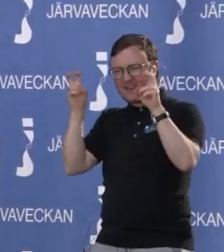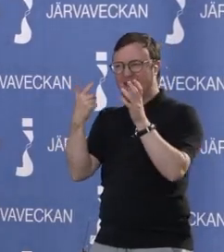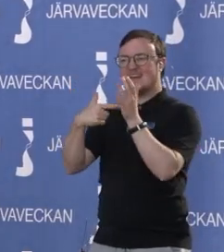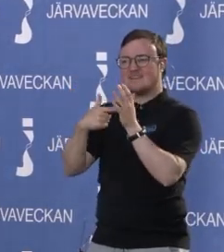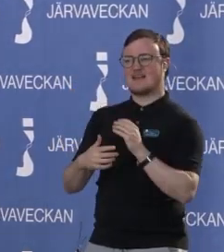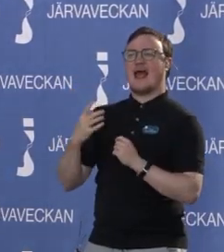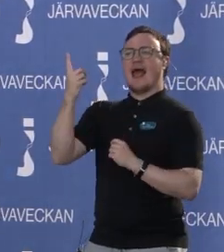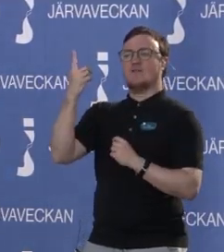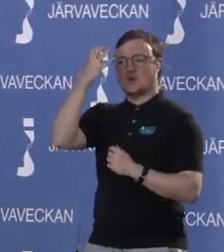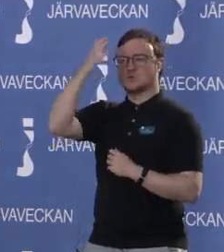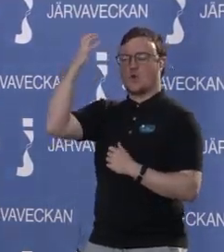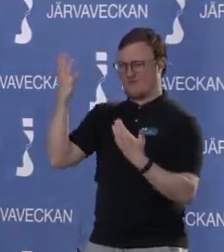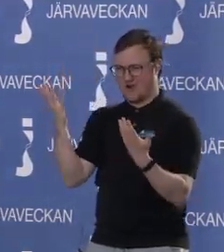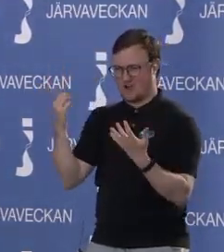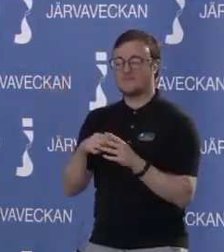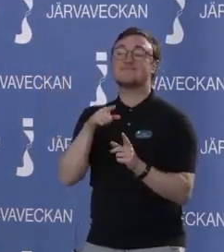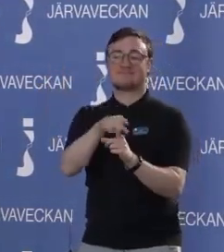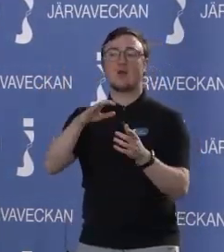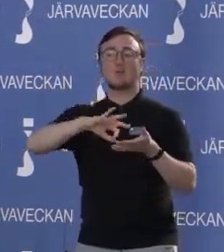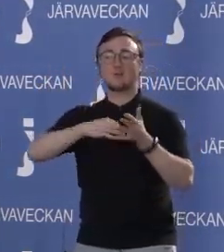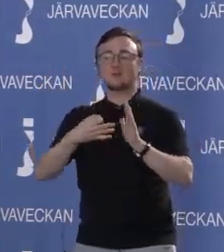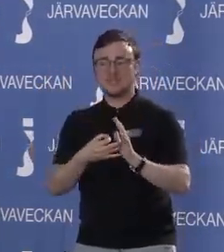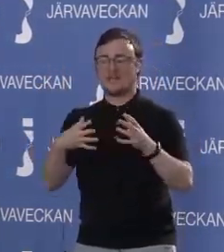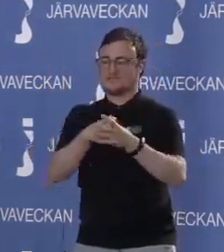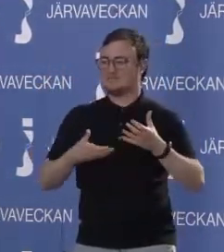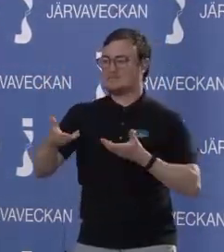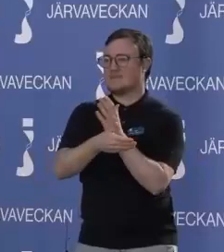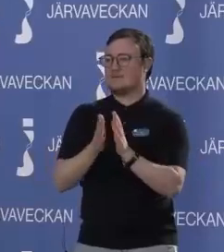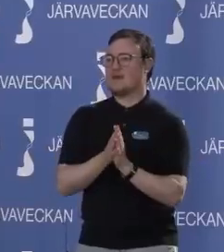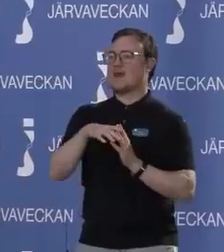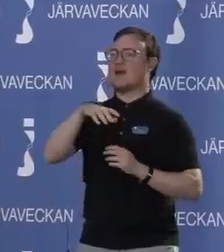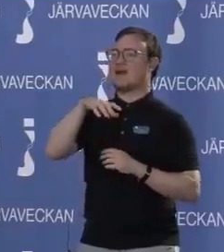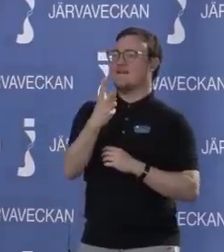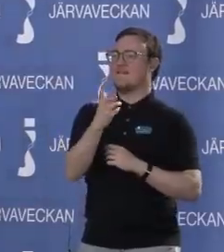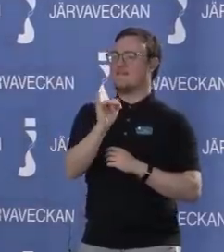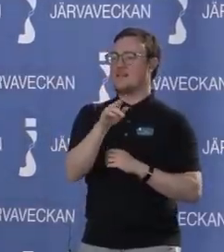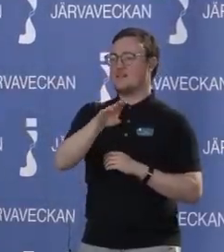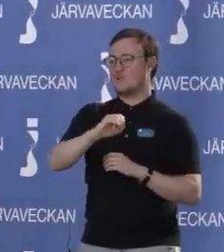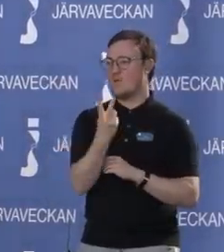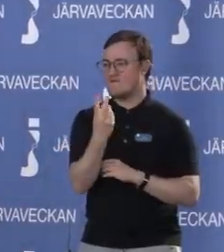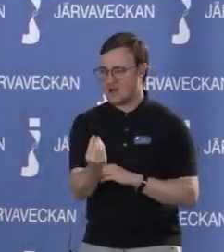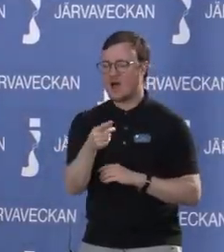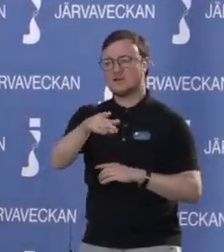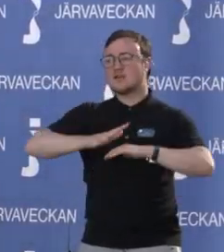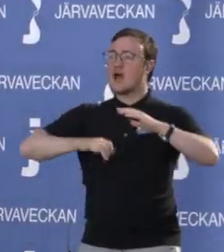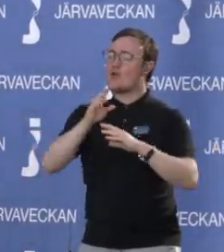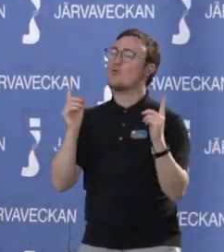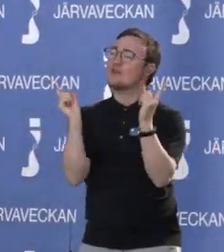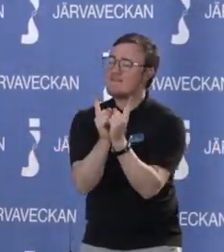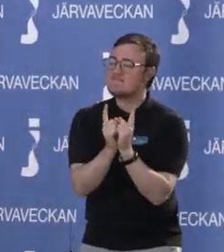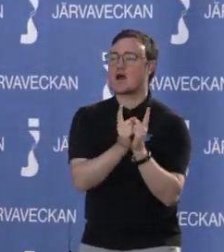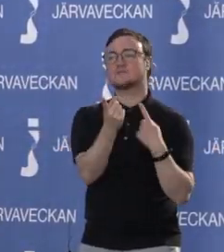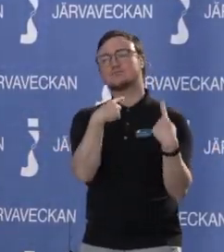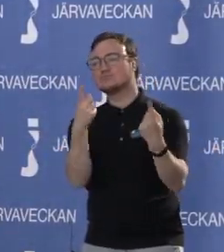Det är ett projekt som vi har gjort i samarbete med Vinnova, där det handlar om just att man ska träffas och prata. Vi